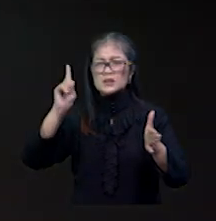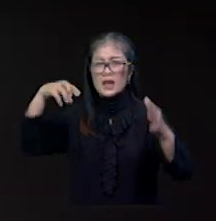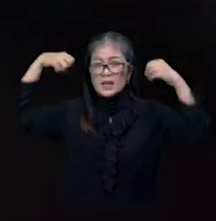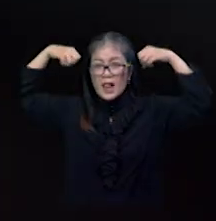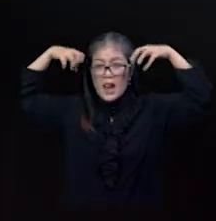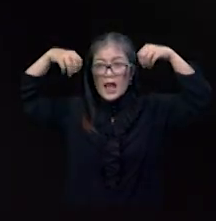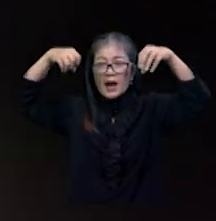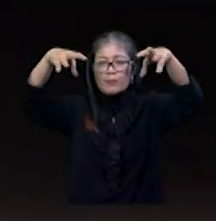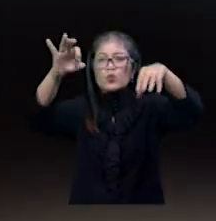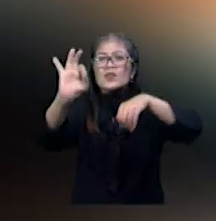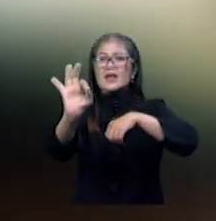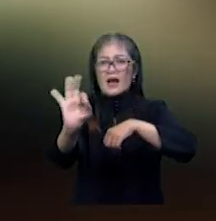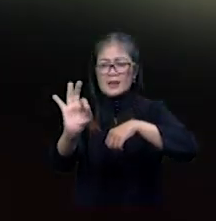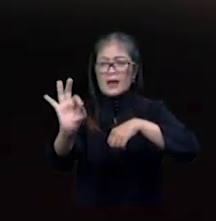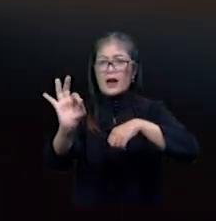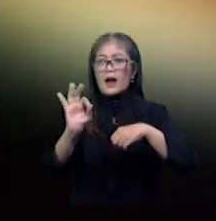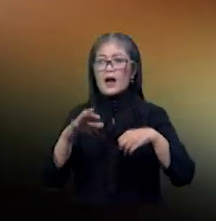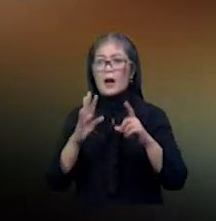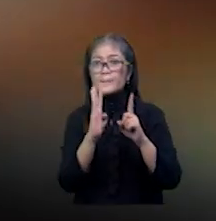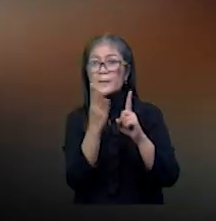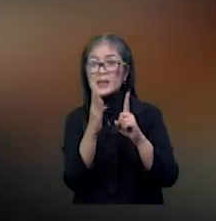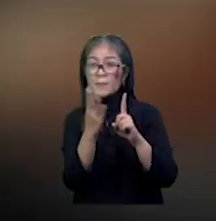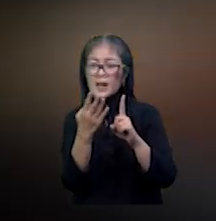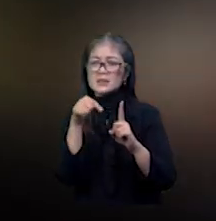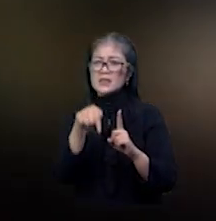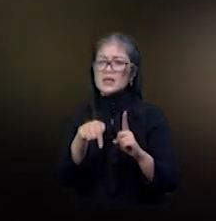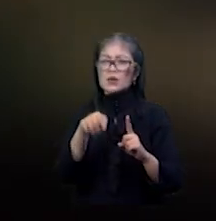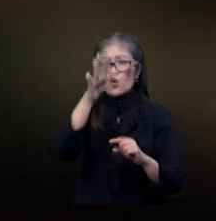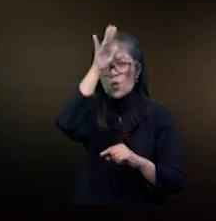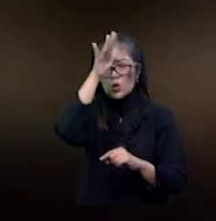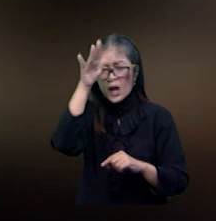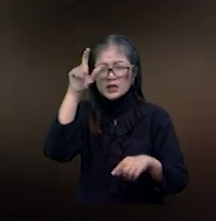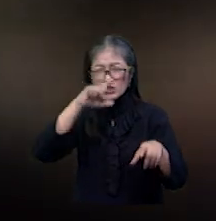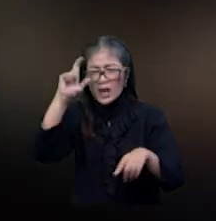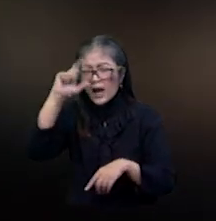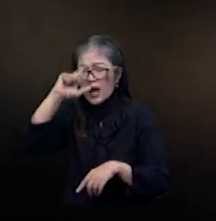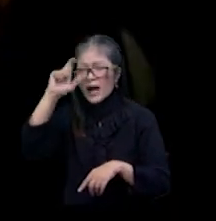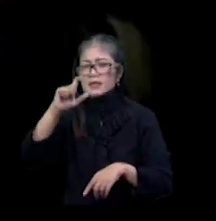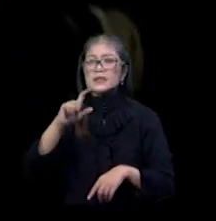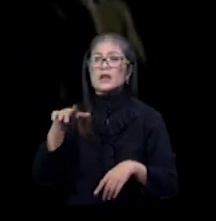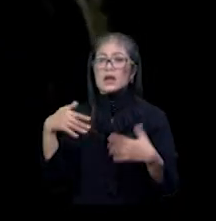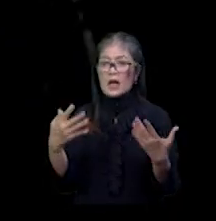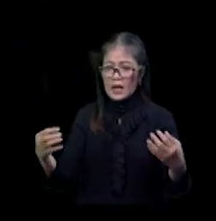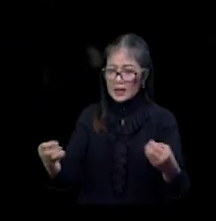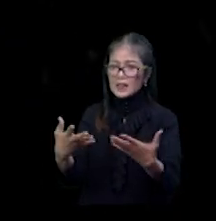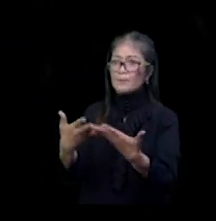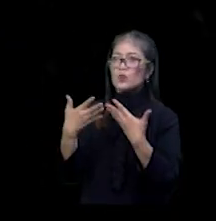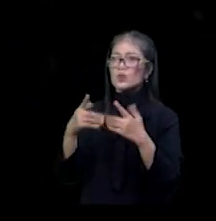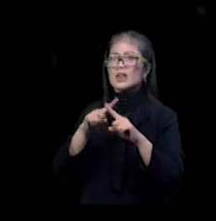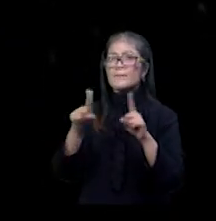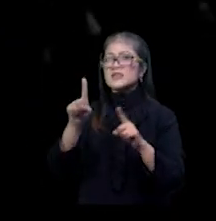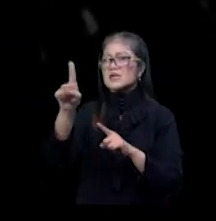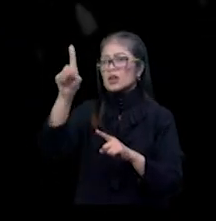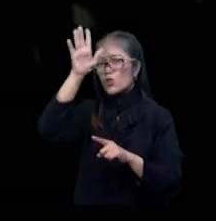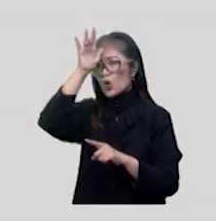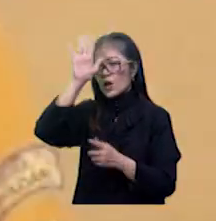ke-14 anggota klub motor trail ini ditemukan Selasa dini hari. Salah satunya telah meninggal dunia akibat kelelahan dan penyakitnya